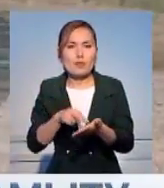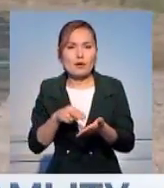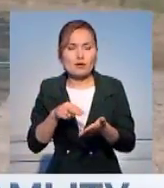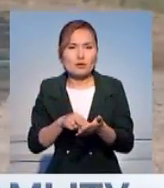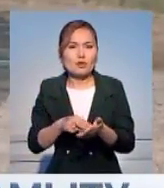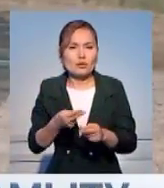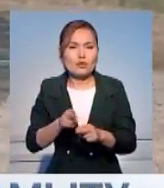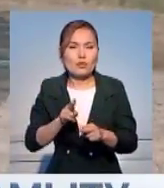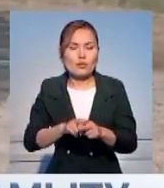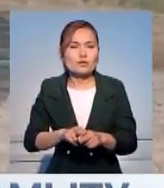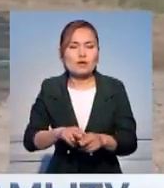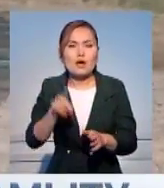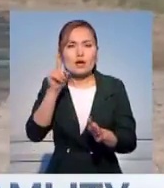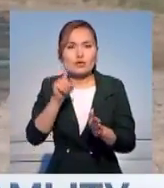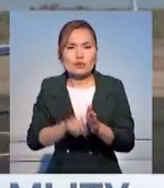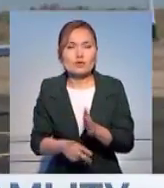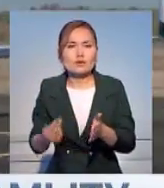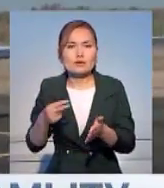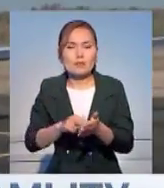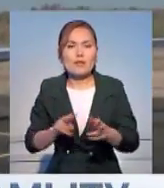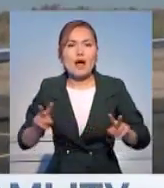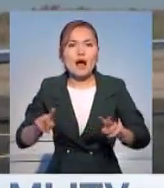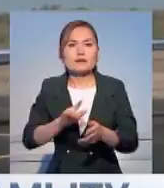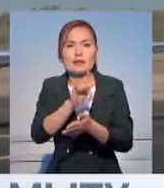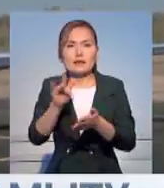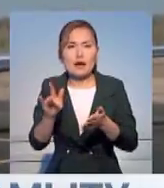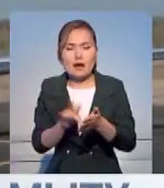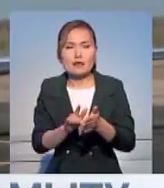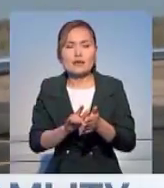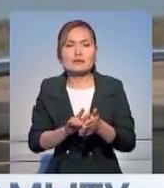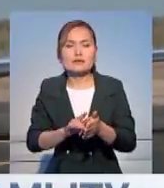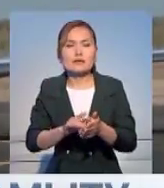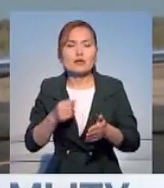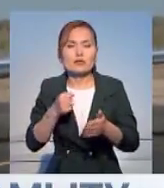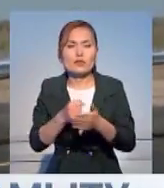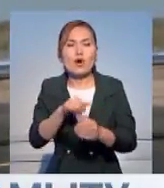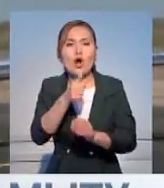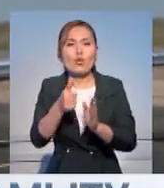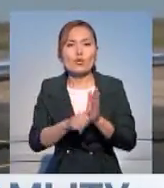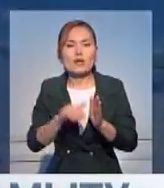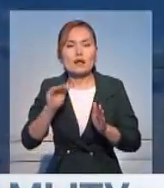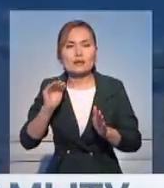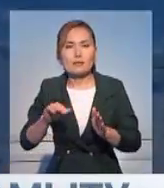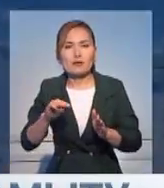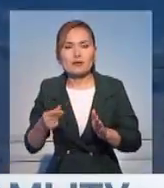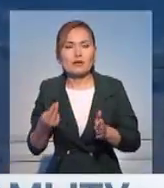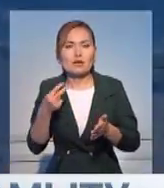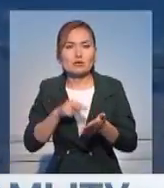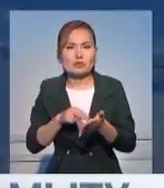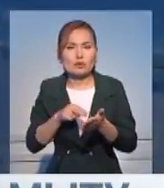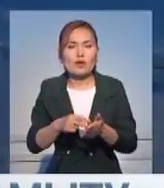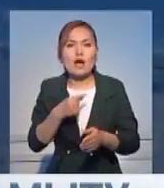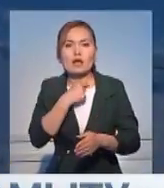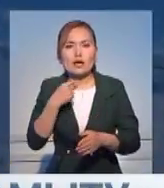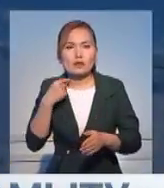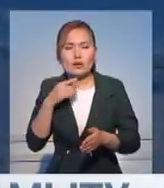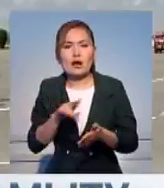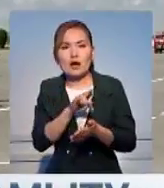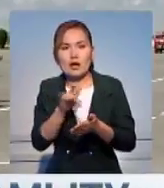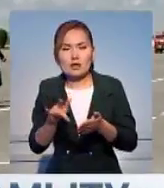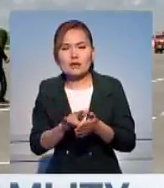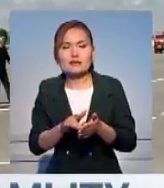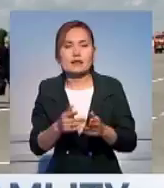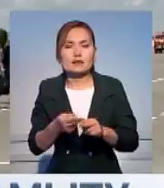белгіленген бағадан әлде қайда төмен. Астанадан 16 мың, ал Талдықорғаннан 8 мың теңгемен келуге болады. Оны субсидиялауға республикалық